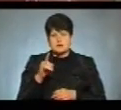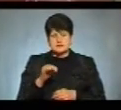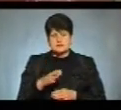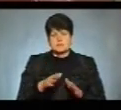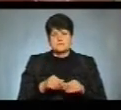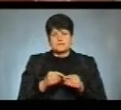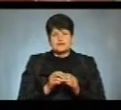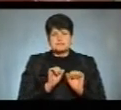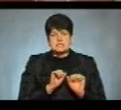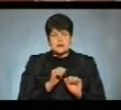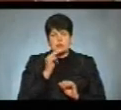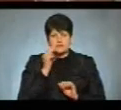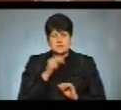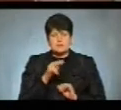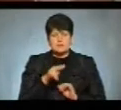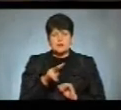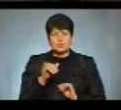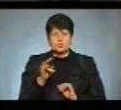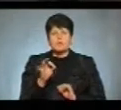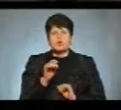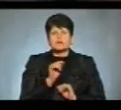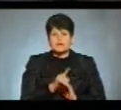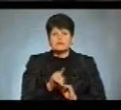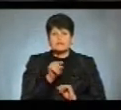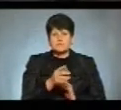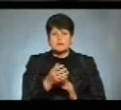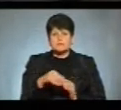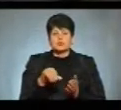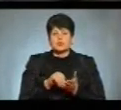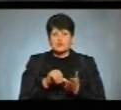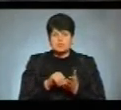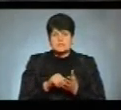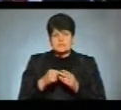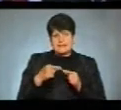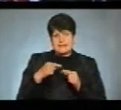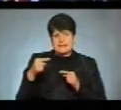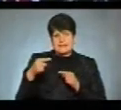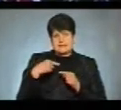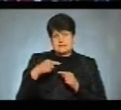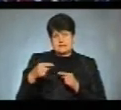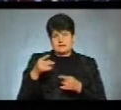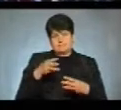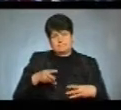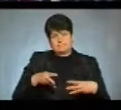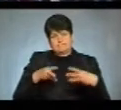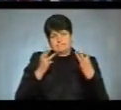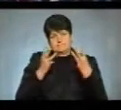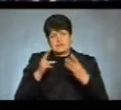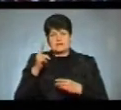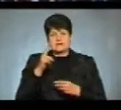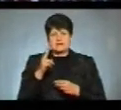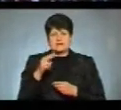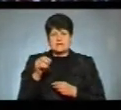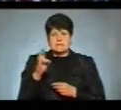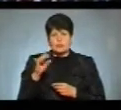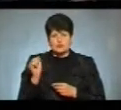захисника обвинуваченого Петра Лукача, про те, що він братиме участь у засіданні дистанційно в режимі відеоконференції з Дніпровського районного